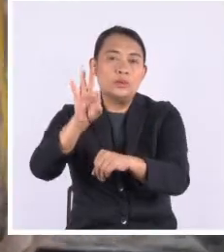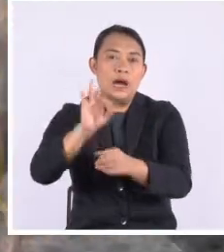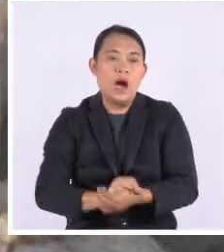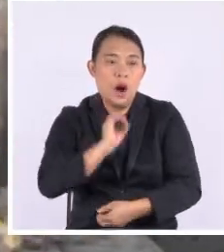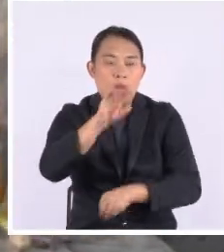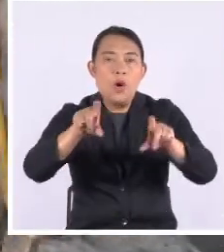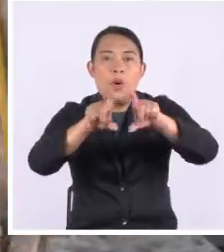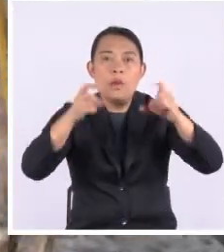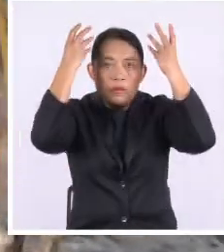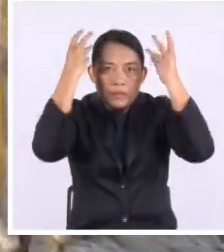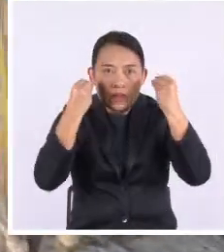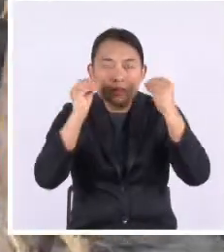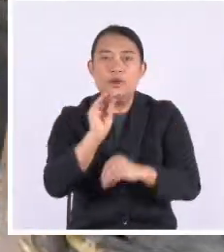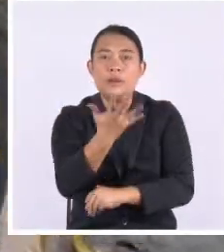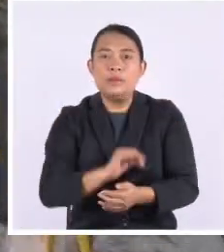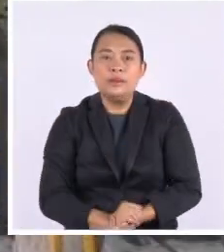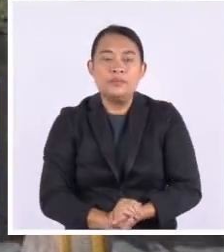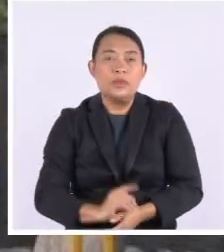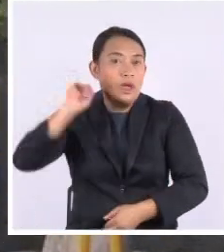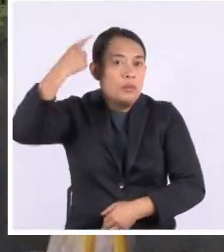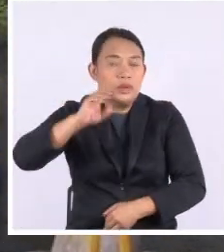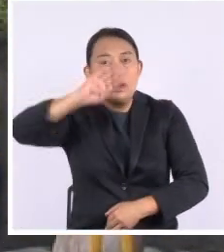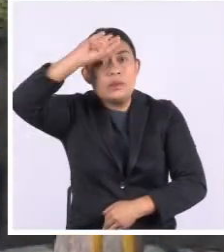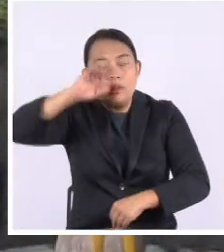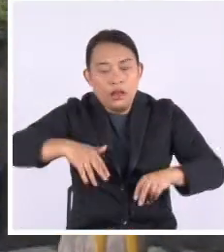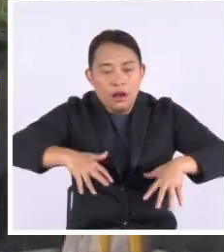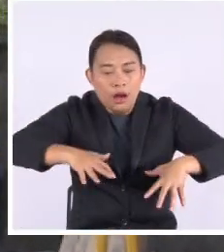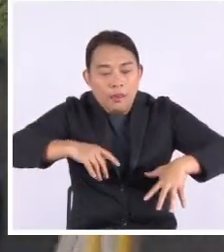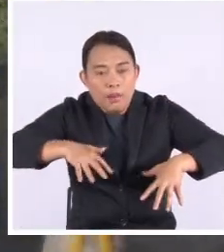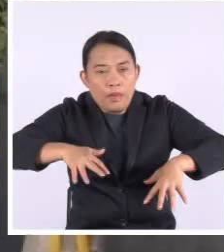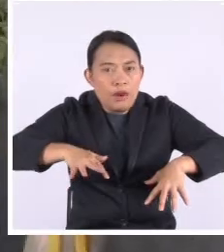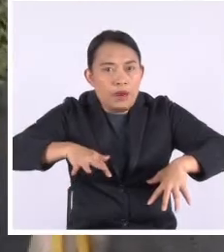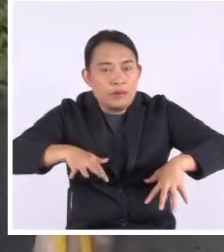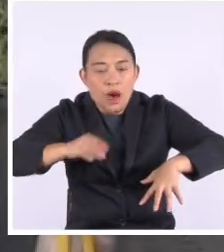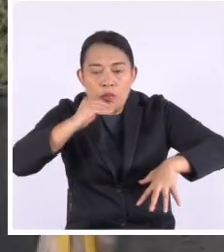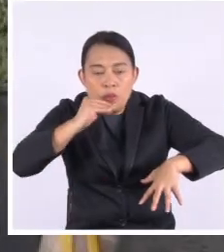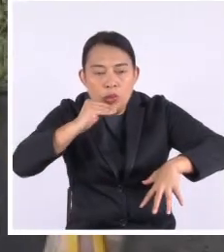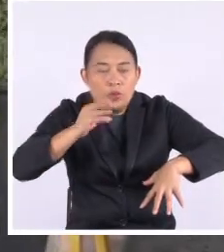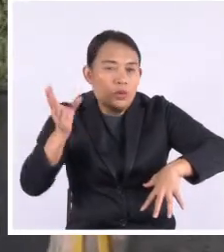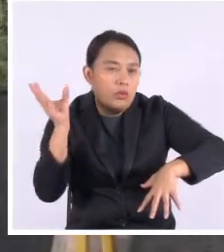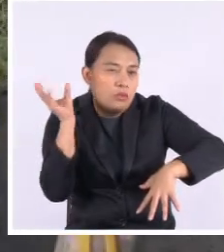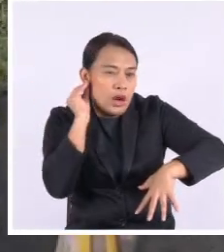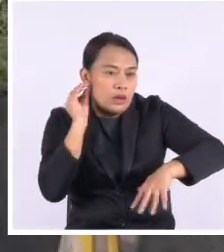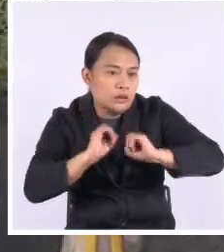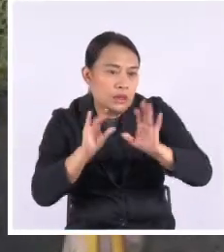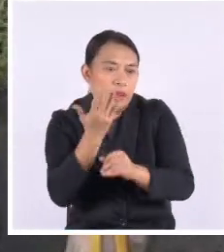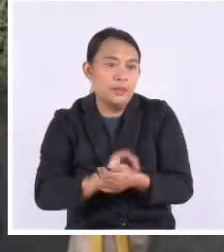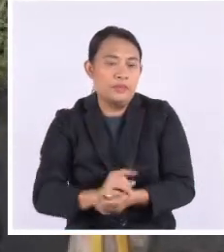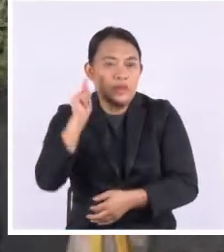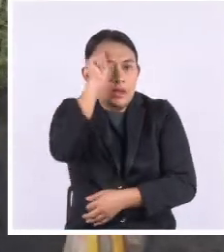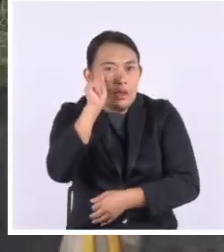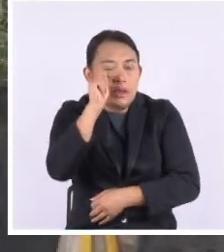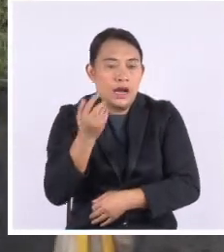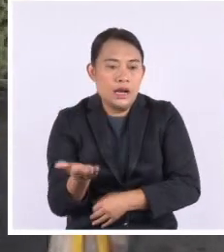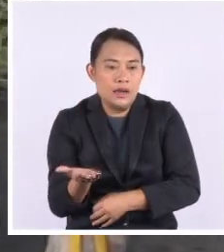ประชาชนยายออนเนี่ยป่วยเป็นโรคปากสั่นมือสั่นก็เลยพูดจาไม่ค่อยชัดและดูตาสมจิตก็คือเจ็บ